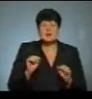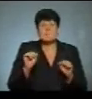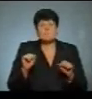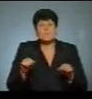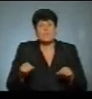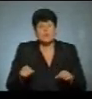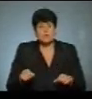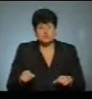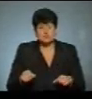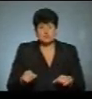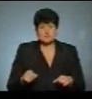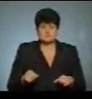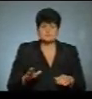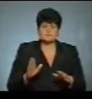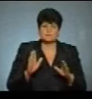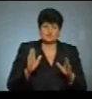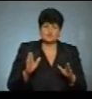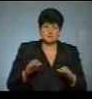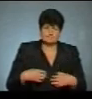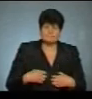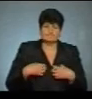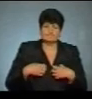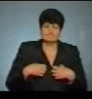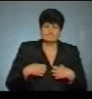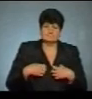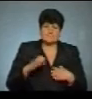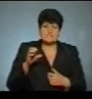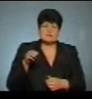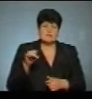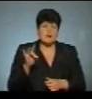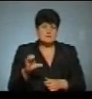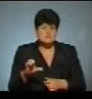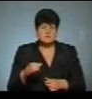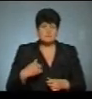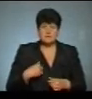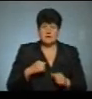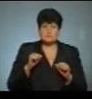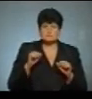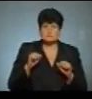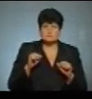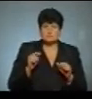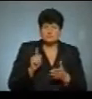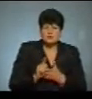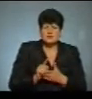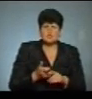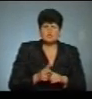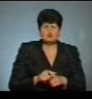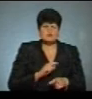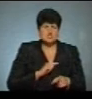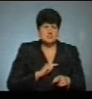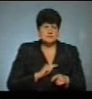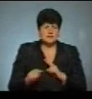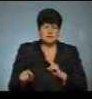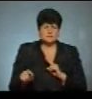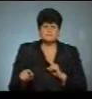може провокувати стрес. Тому що ми змушені дуже швидкими